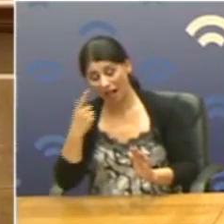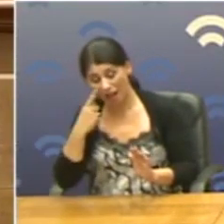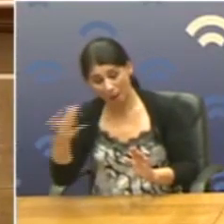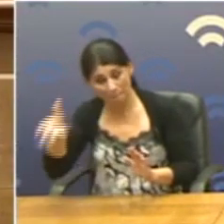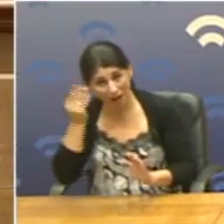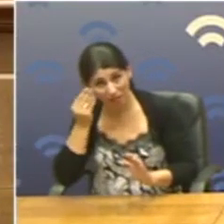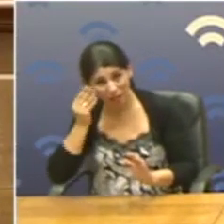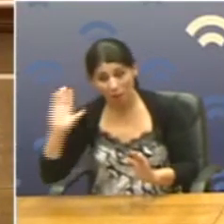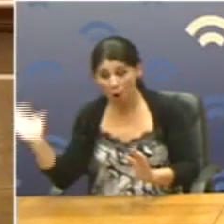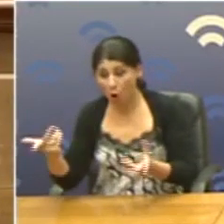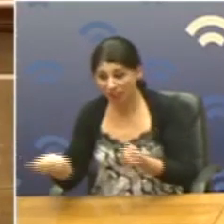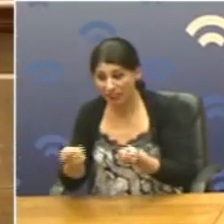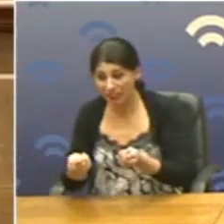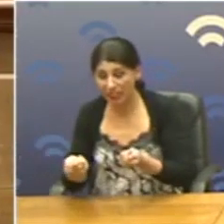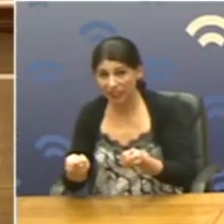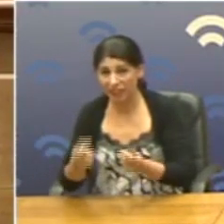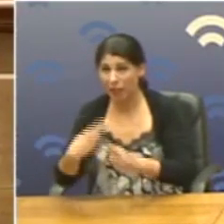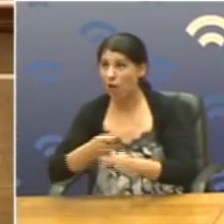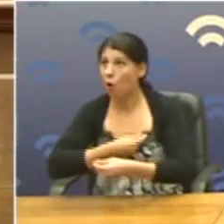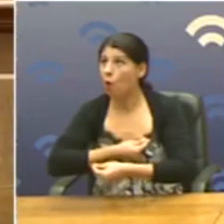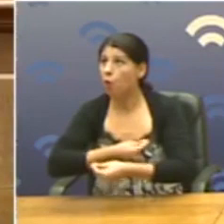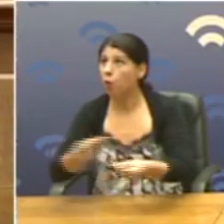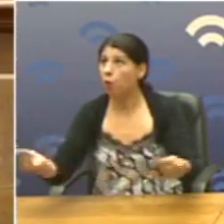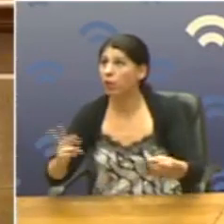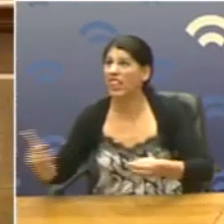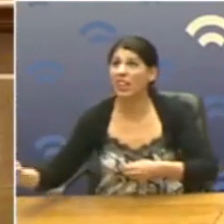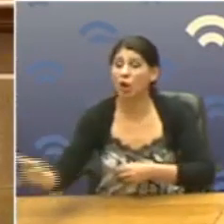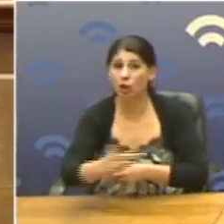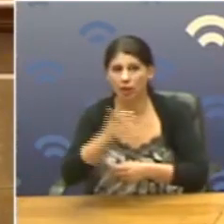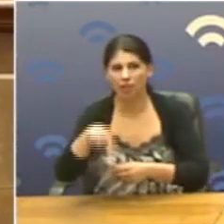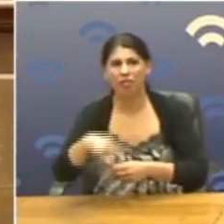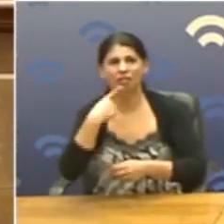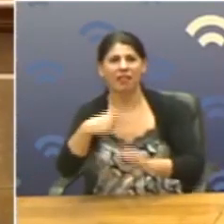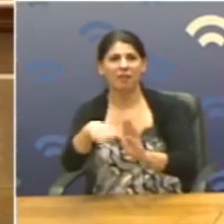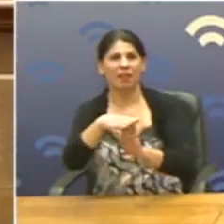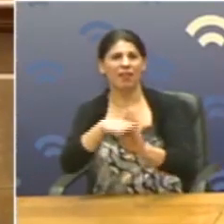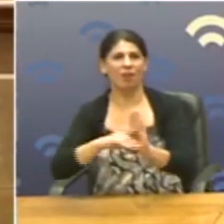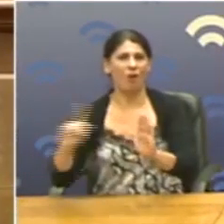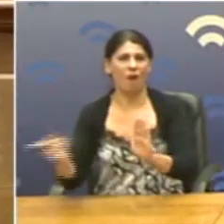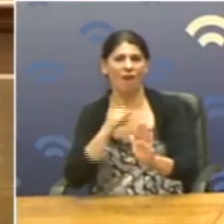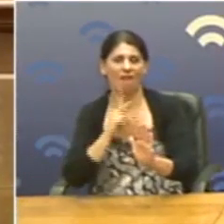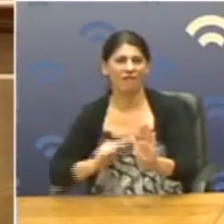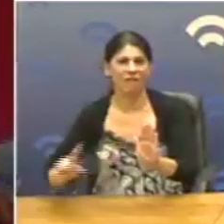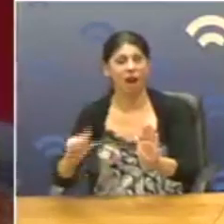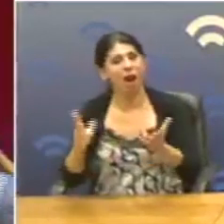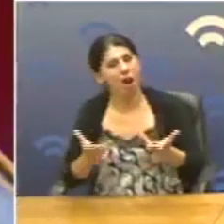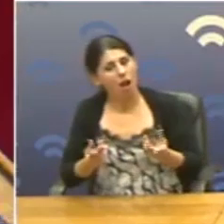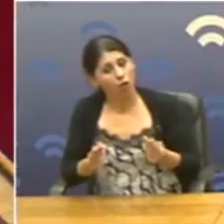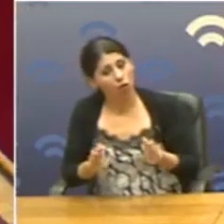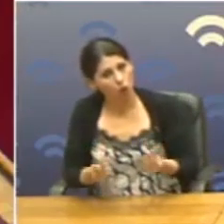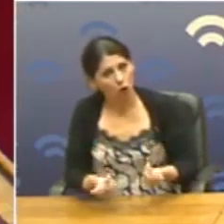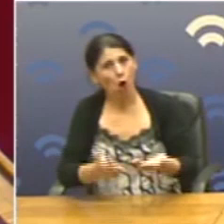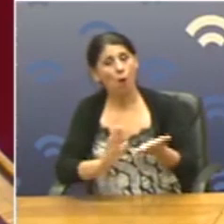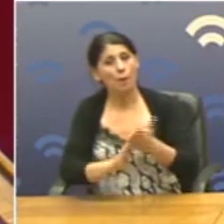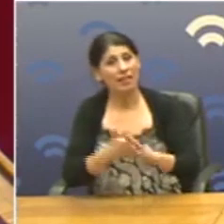της δημοσιότητας, θα λέγαμε ότι είναι πλέον ο κανόνας. Αλλά με τον τρόπο σας και τις πρακτικές